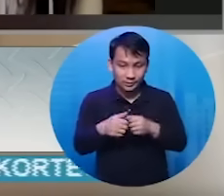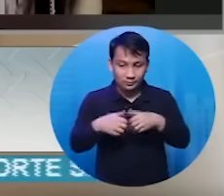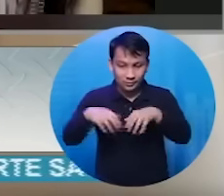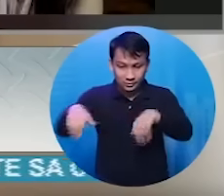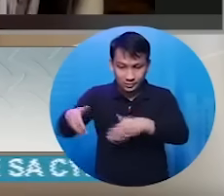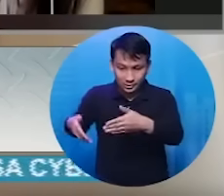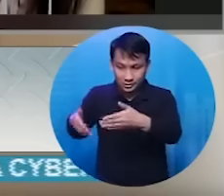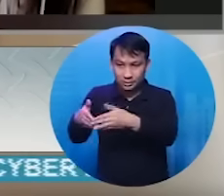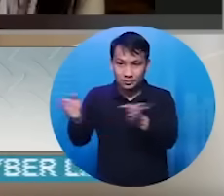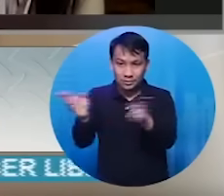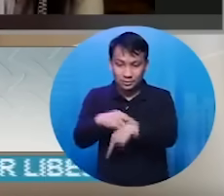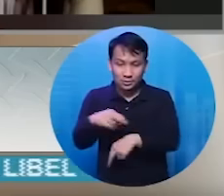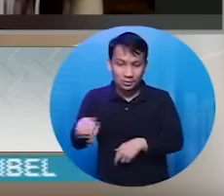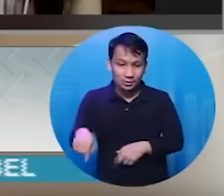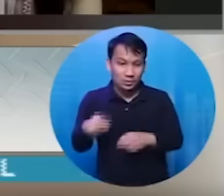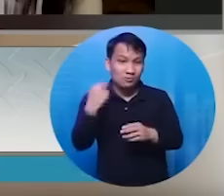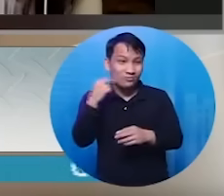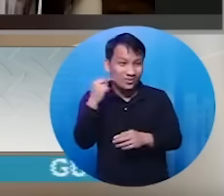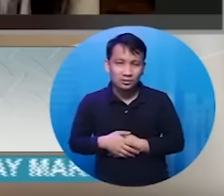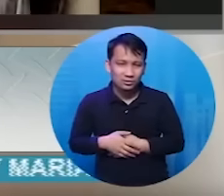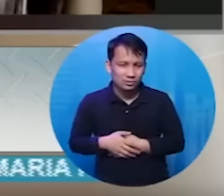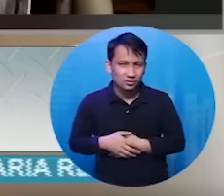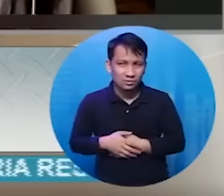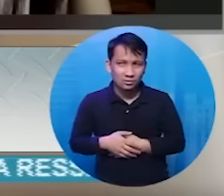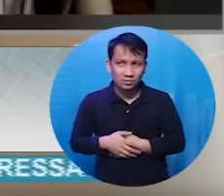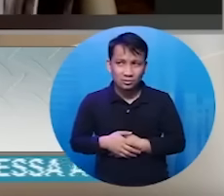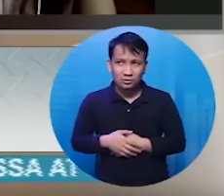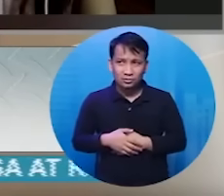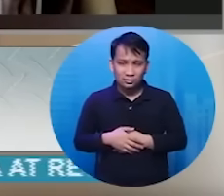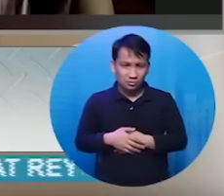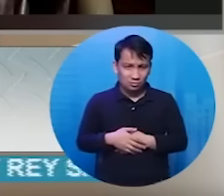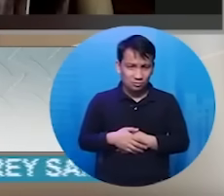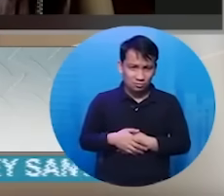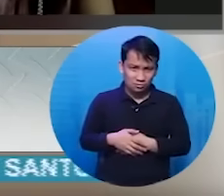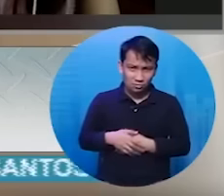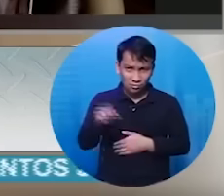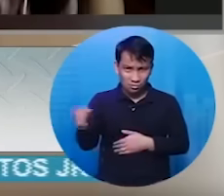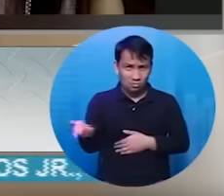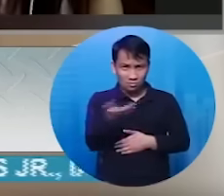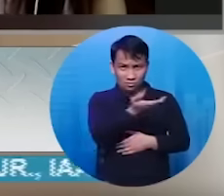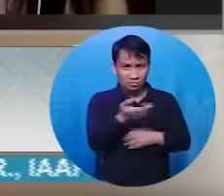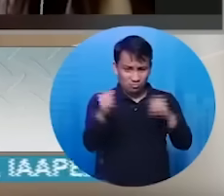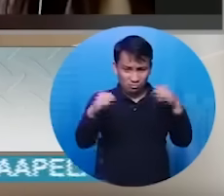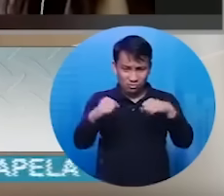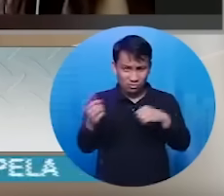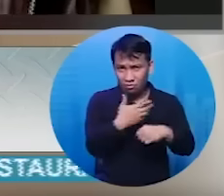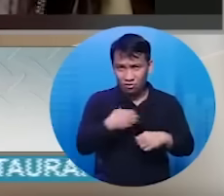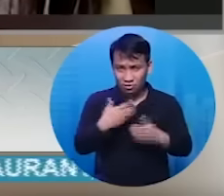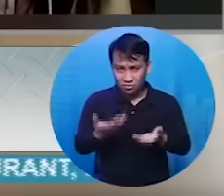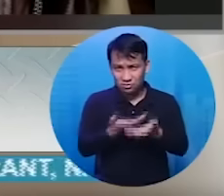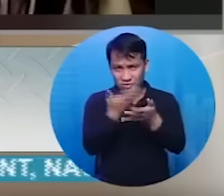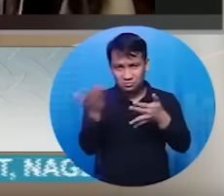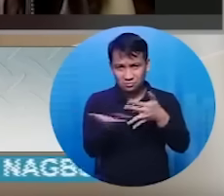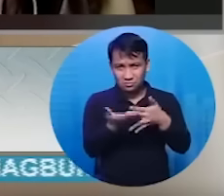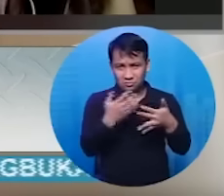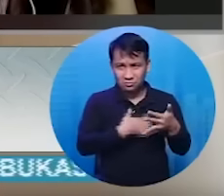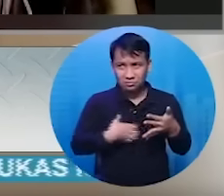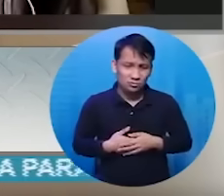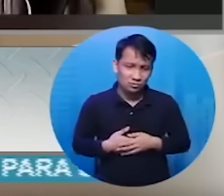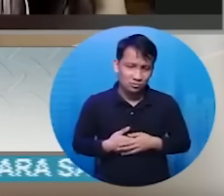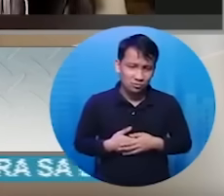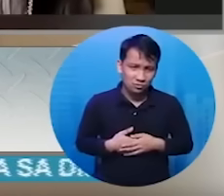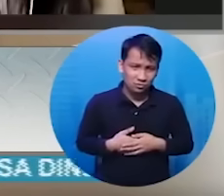ng kwarto, umiiyak yung pamangkin mo. Jenaline, willing ka ba magkipag-ayos dito or kakasuan natin to? Bali